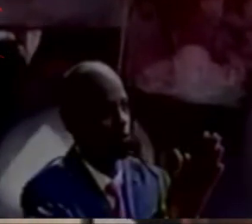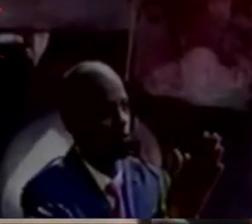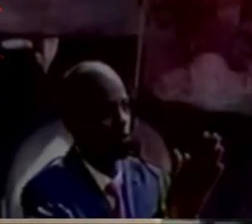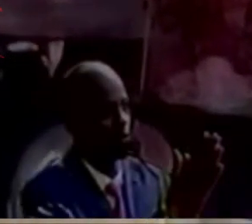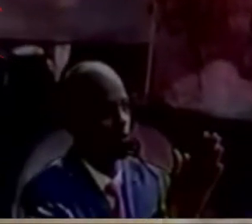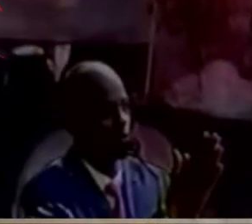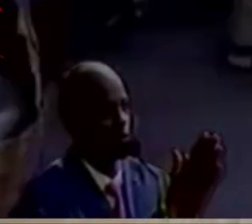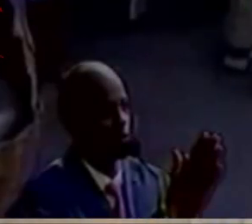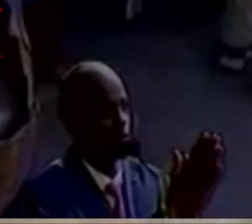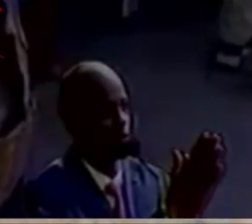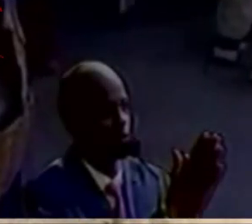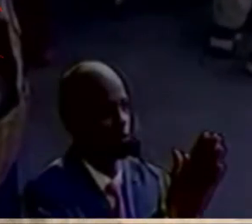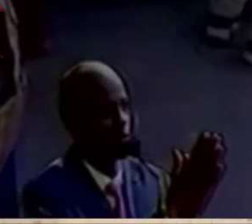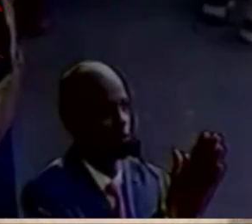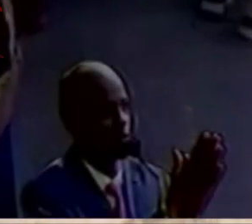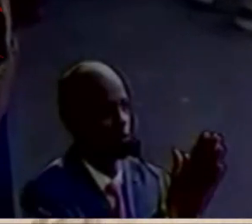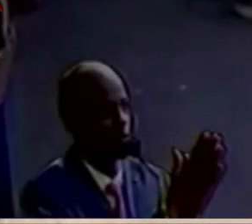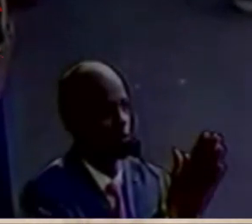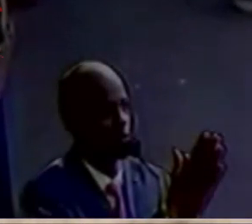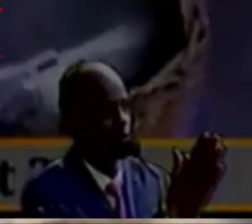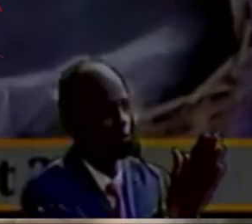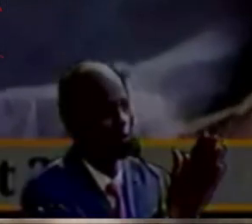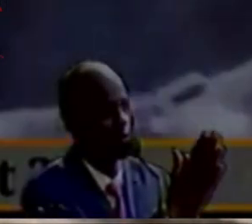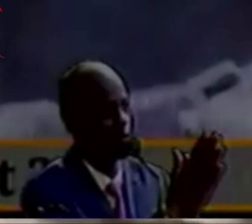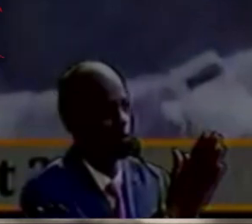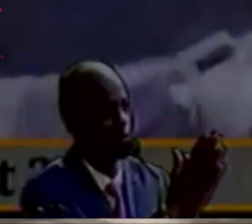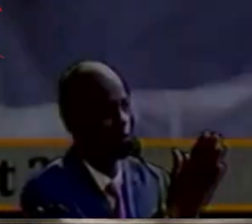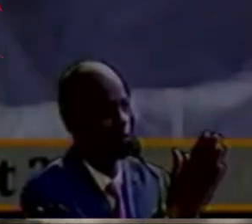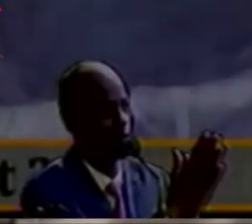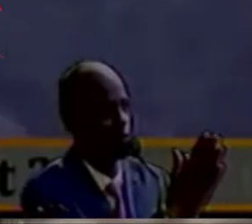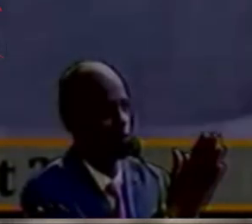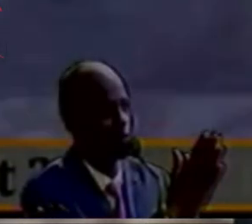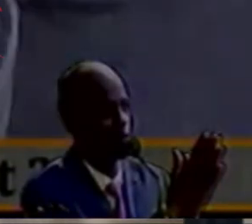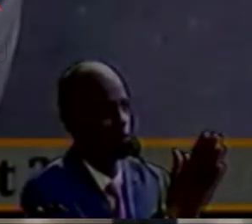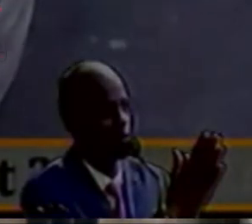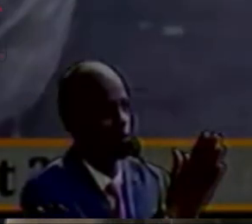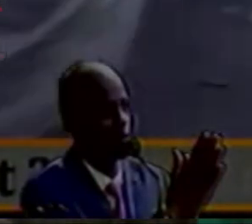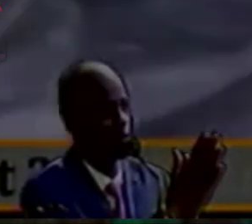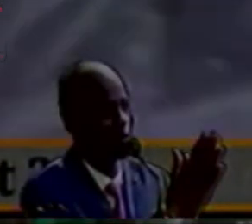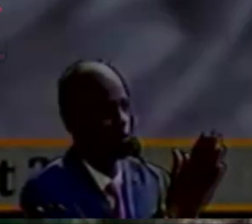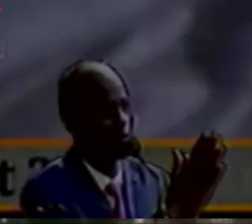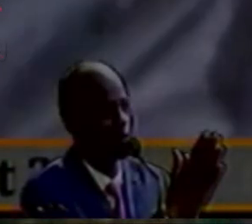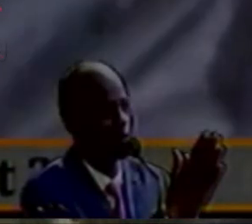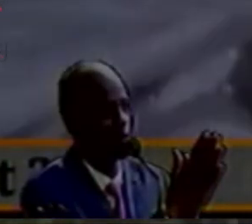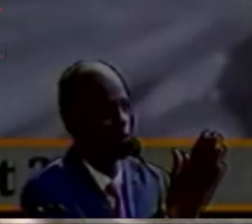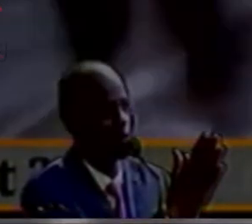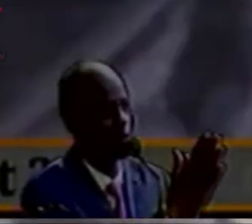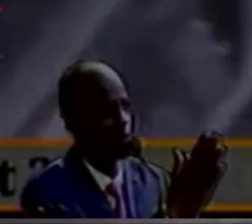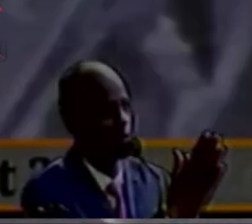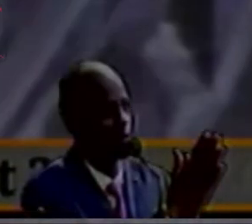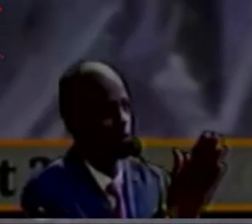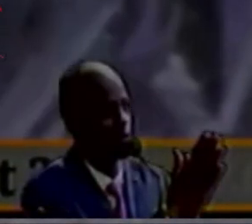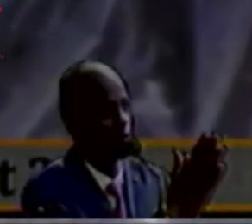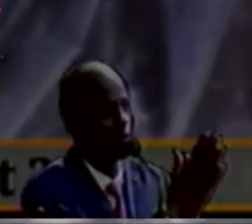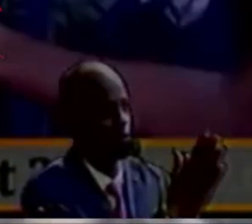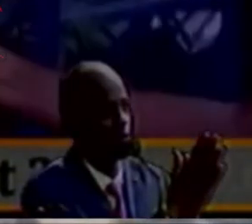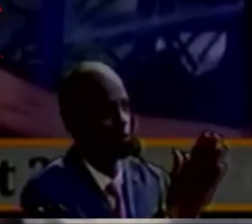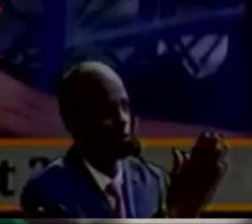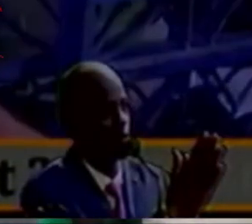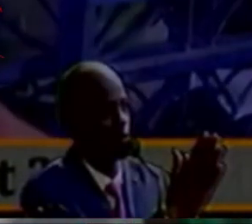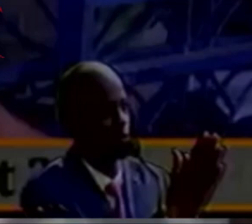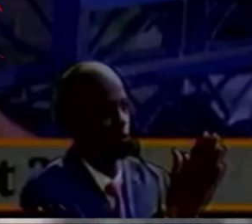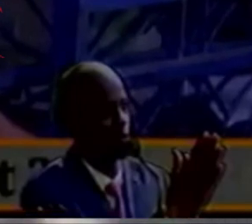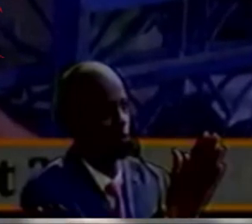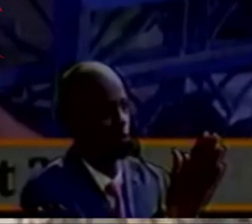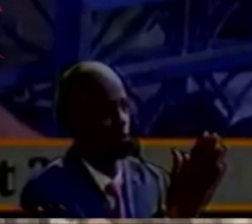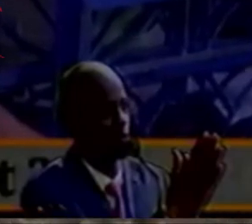manger, on va faire vendre. Oh, oui, il va croire que sous moi, on va faire vendre, même pas dire, on va me dire mal. Et dans l'arrière, ma baille dans l'arrière.